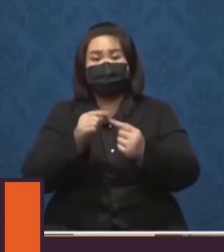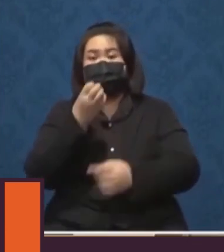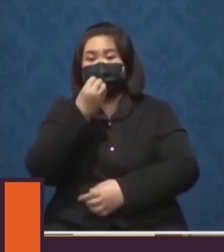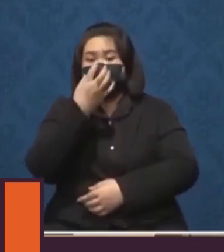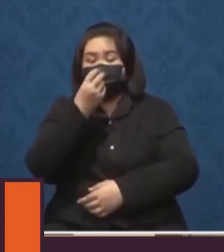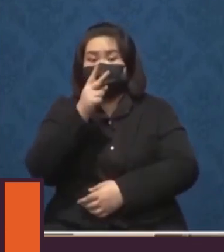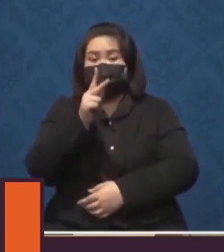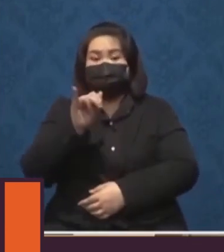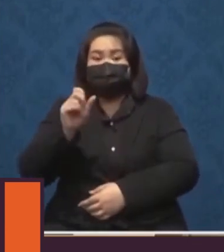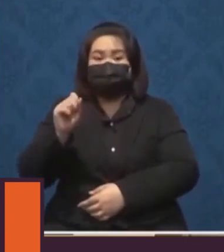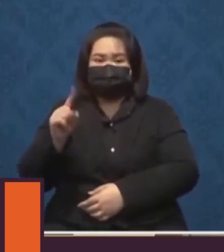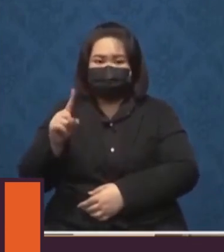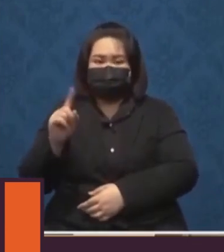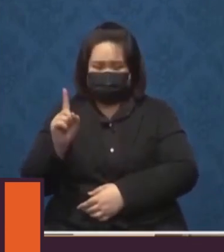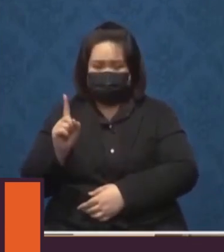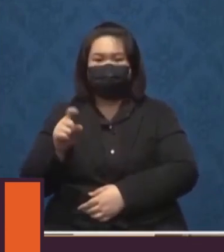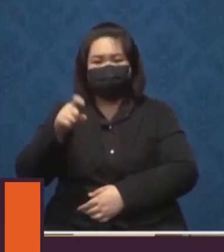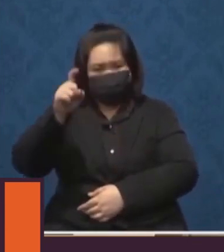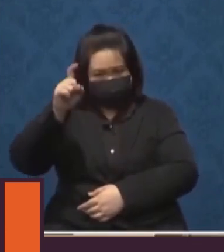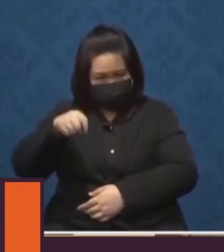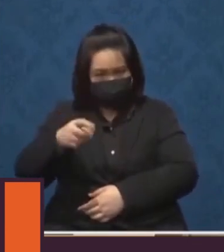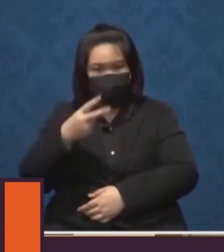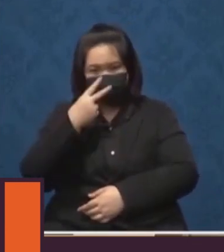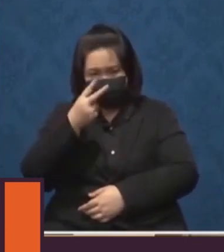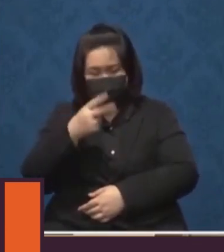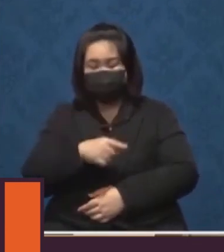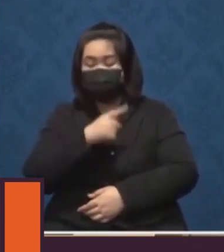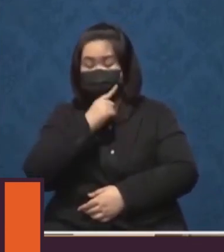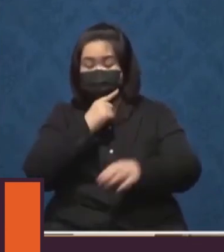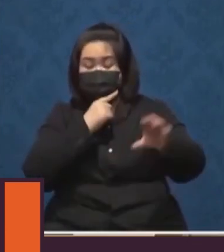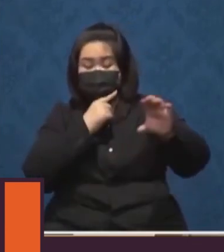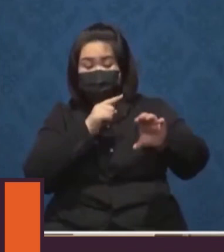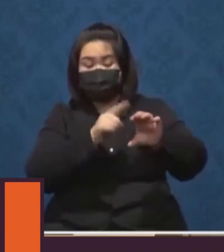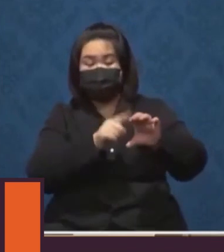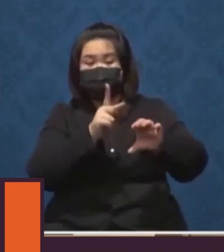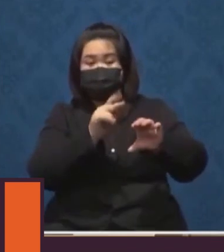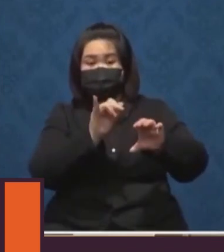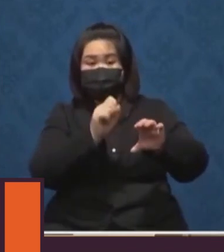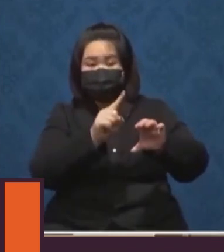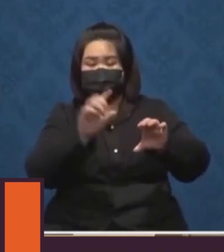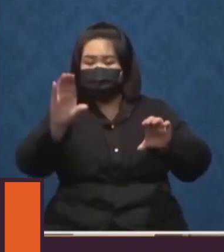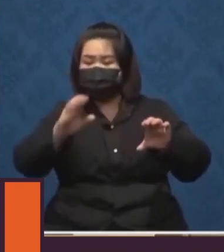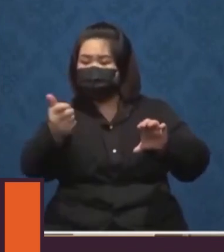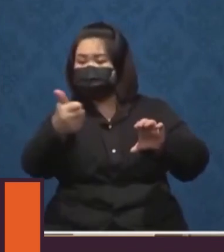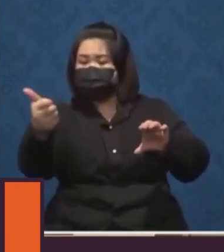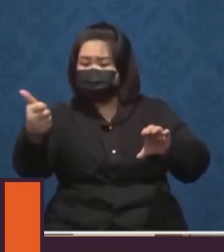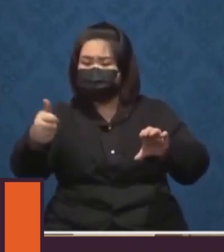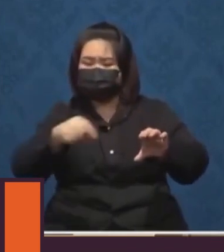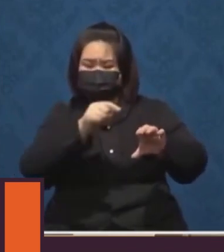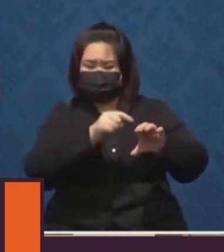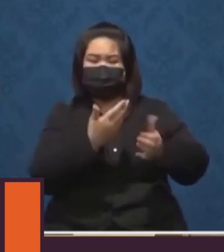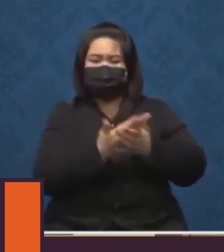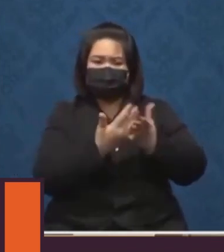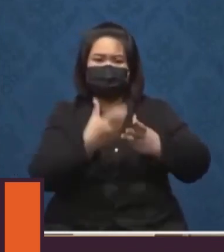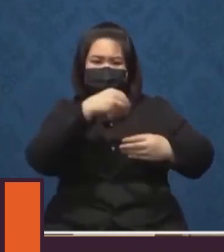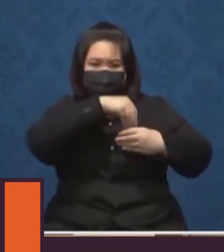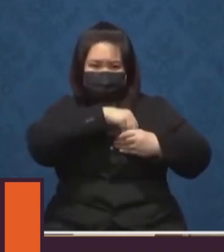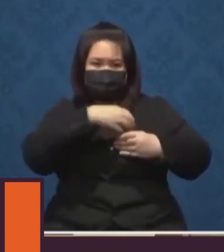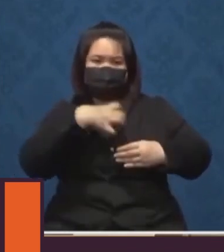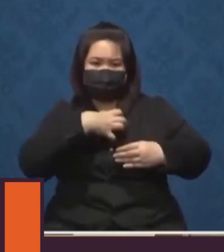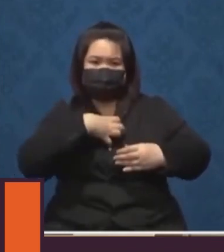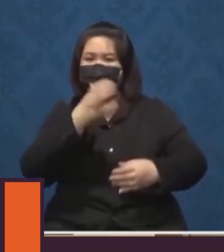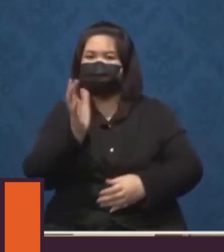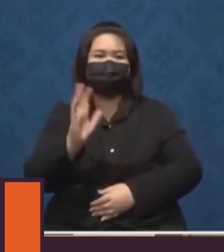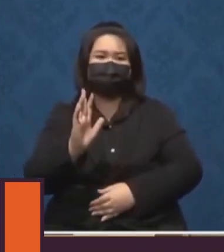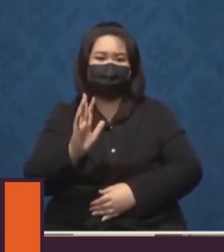นั้นจำเป็นที่จะต้องต่างจากกองทุนทั่วไปครับเพราะกยศ.ไม่ใช่กองทุนที่แสวงหากำไรจึงต้องเป็น